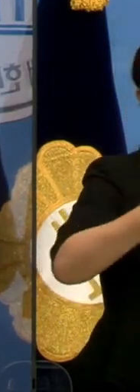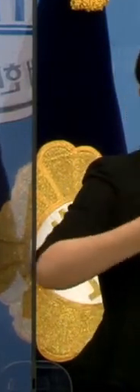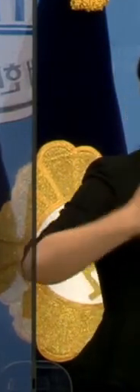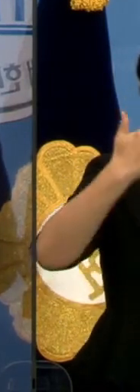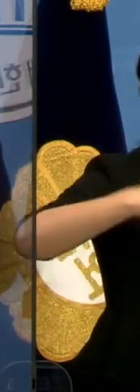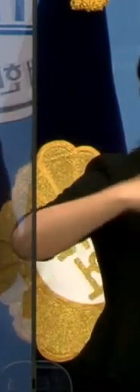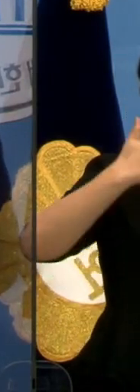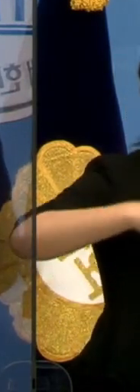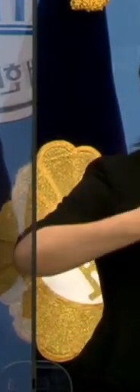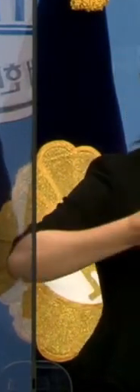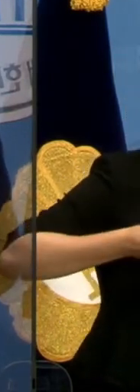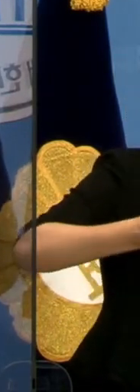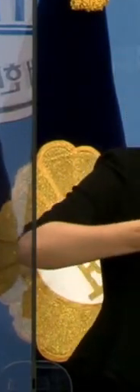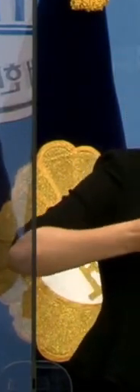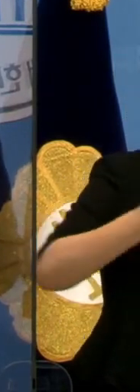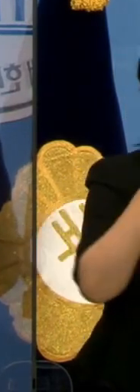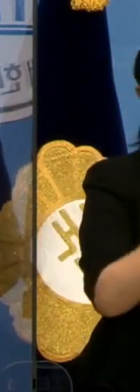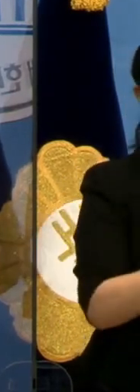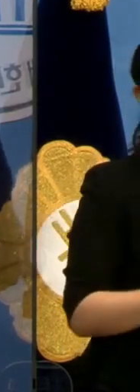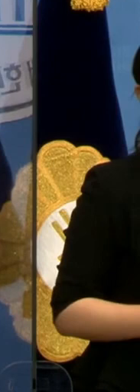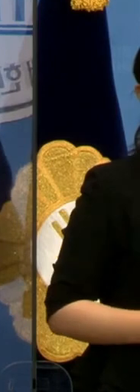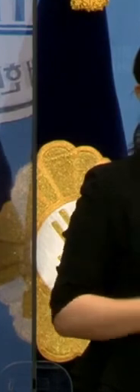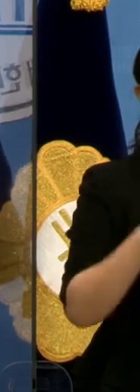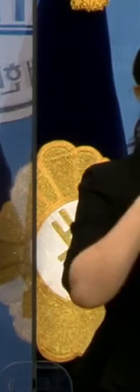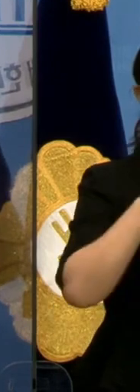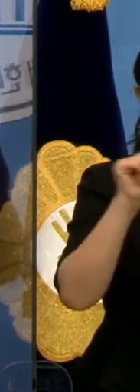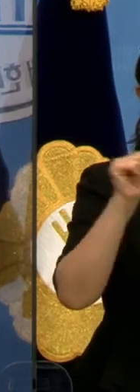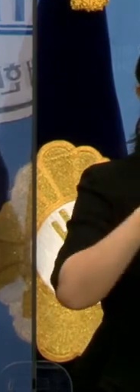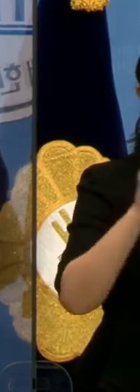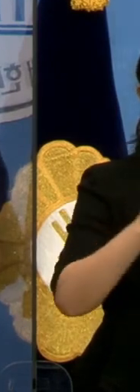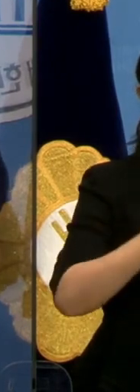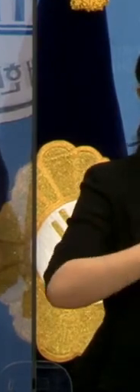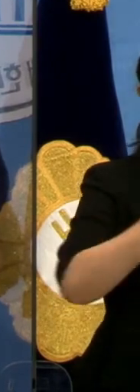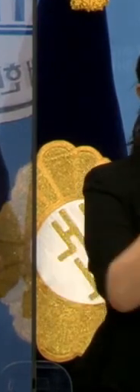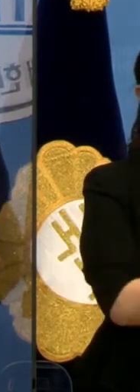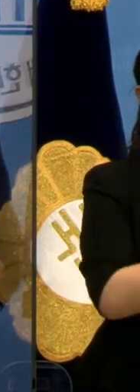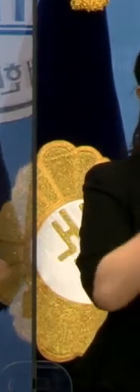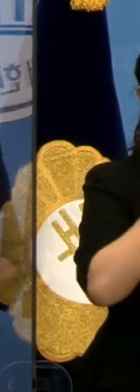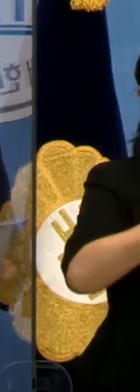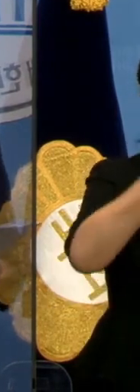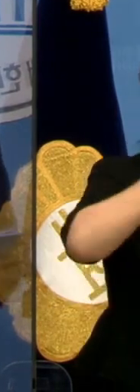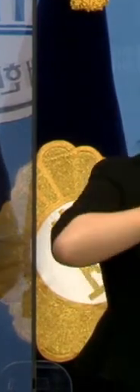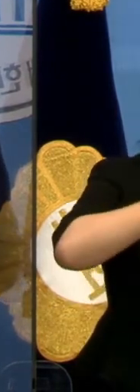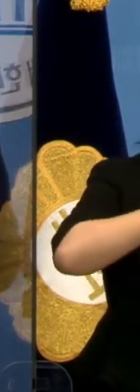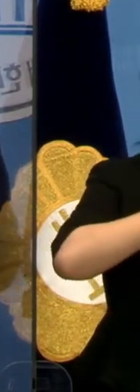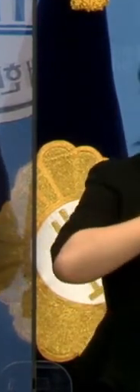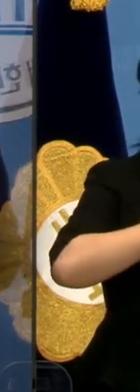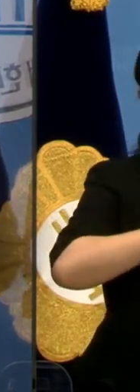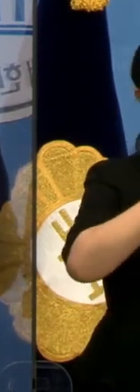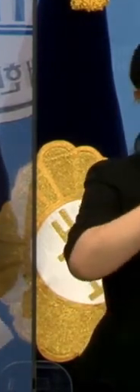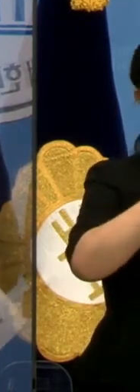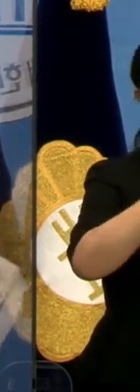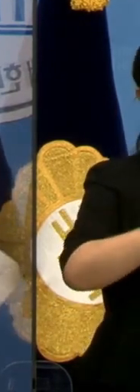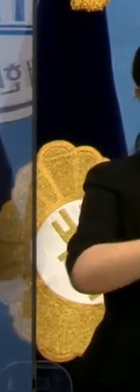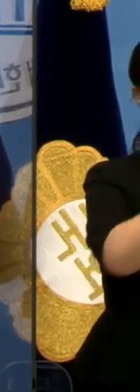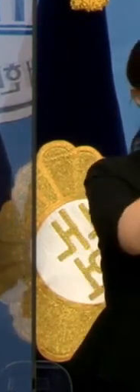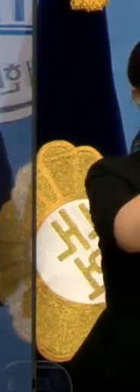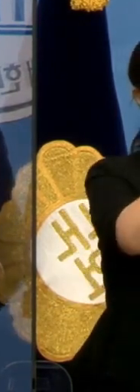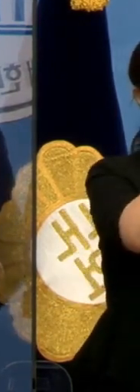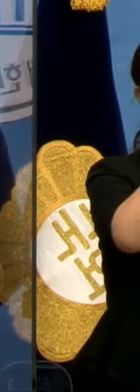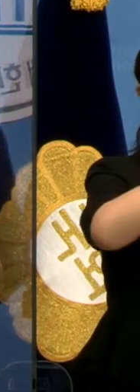부동산 불로소득은 약 353조 원으로 GDP의 18.4%나